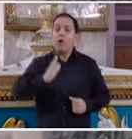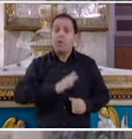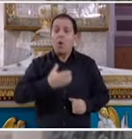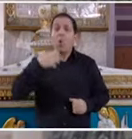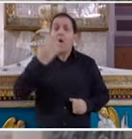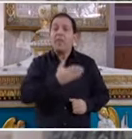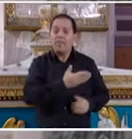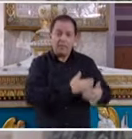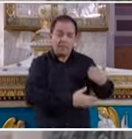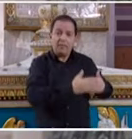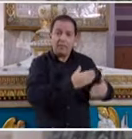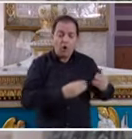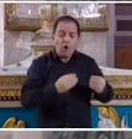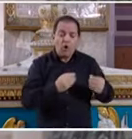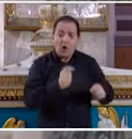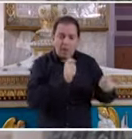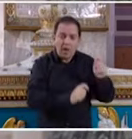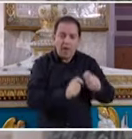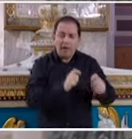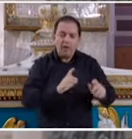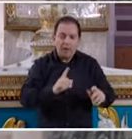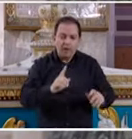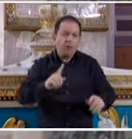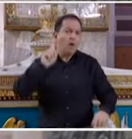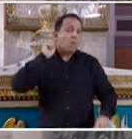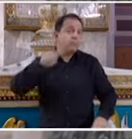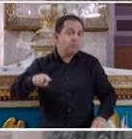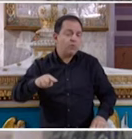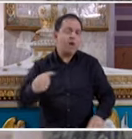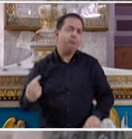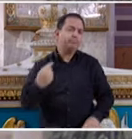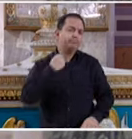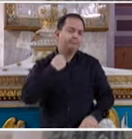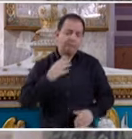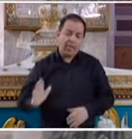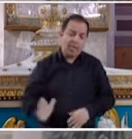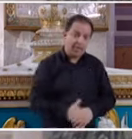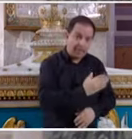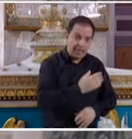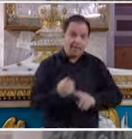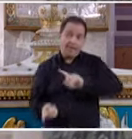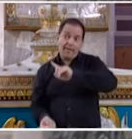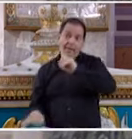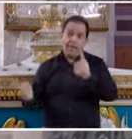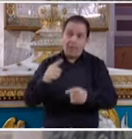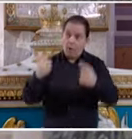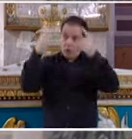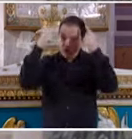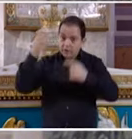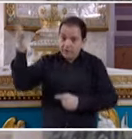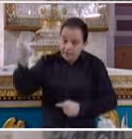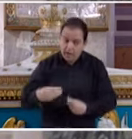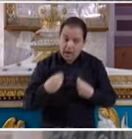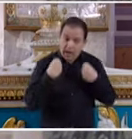εμείς, παρεύει την εντολή. Απέτυχε, αστόχησε. Ο φιλάνθρωπος όμως Θεός του έδωσε ευκαιρία